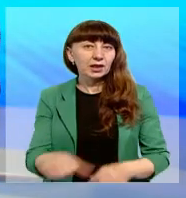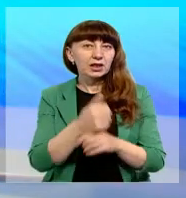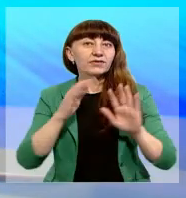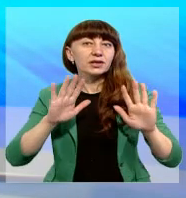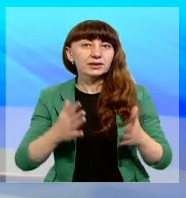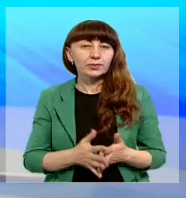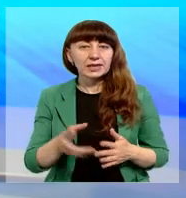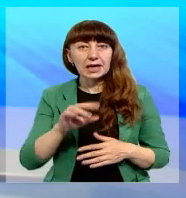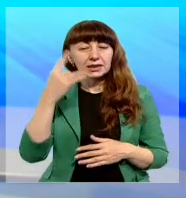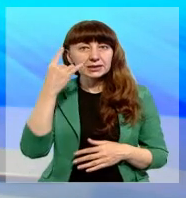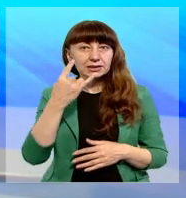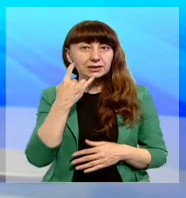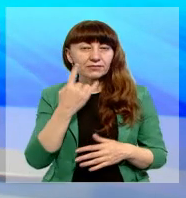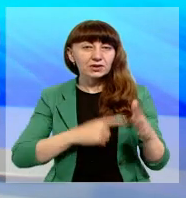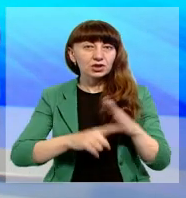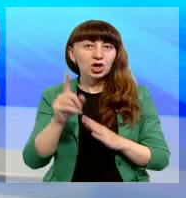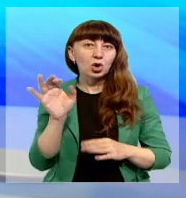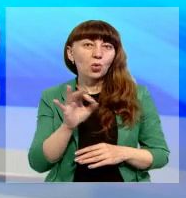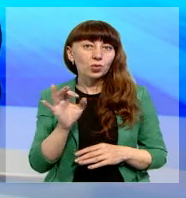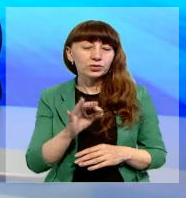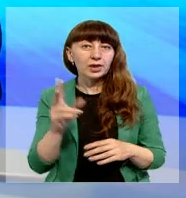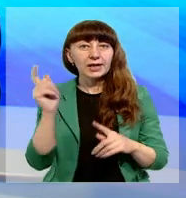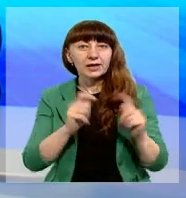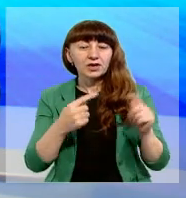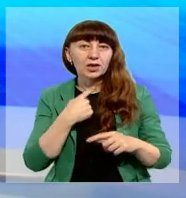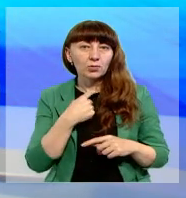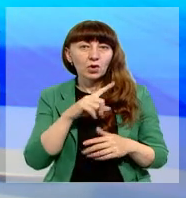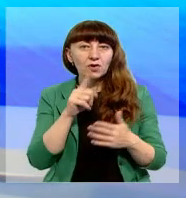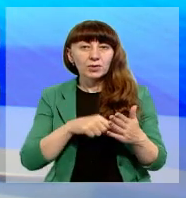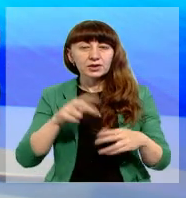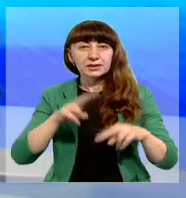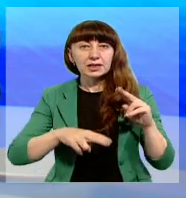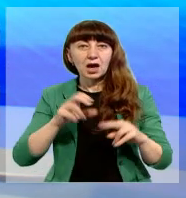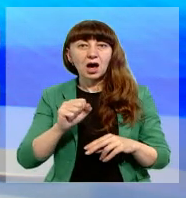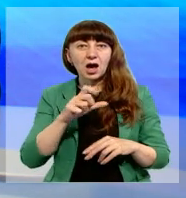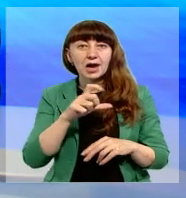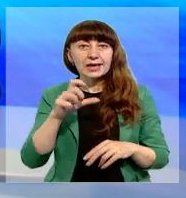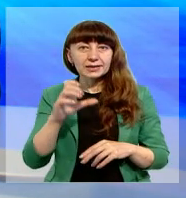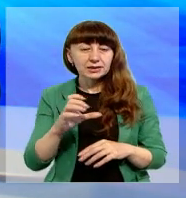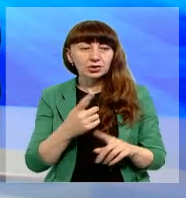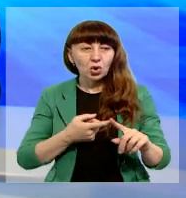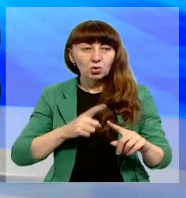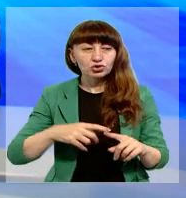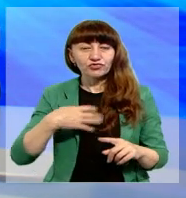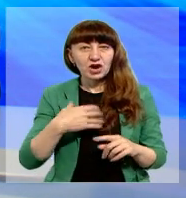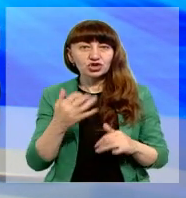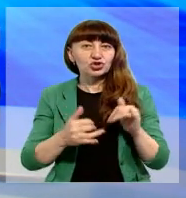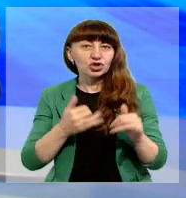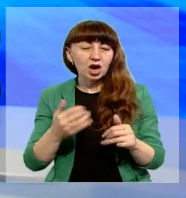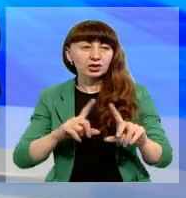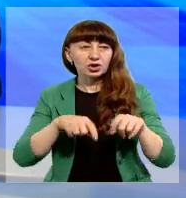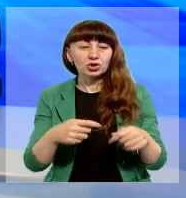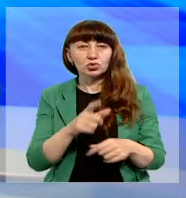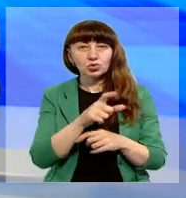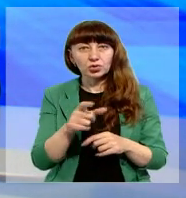Главное событие для Казахстана в начале октября – референдум по вопросу строительства АЭС. Это важный шаг, позволяющий